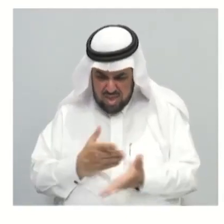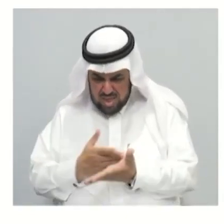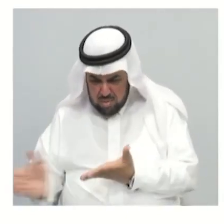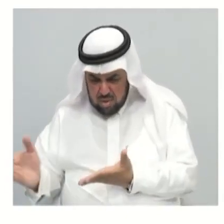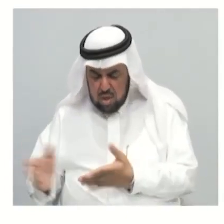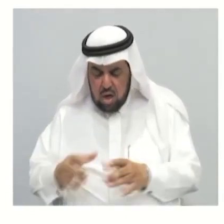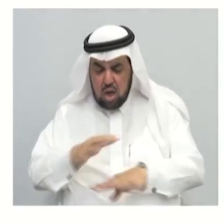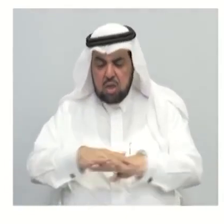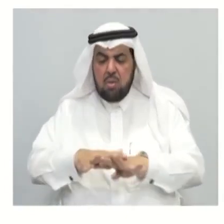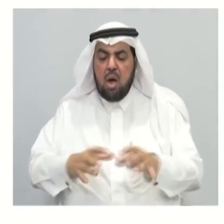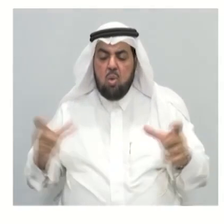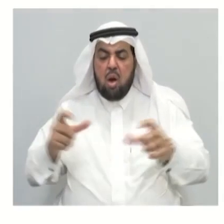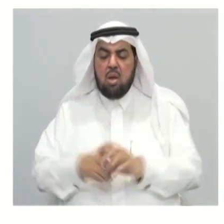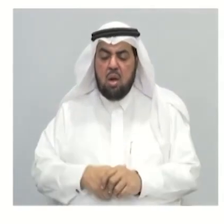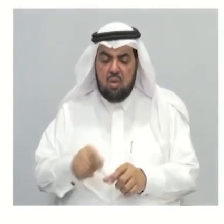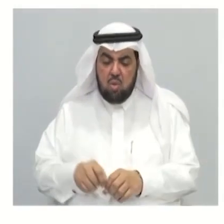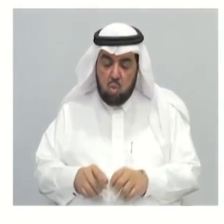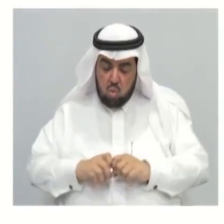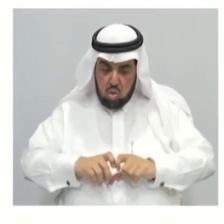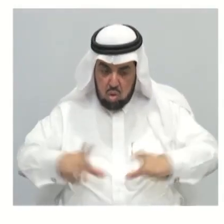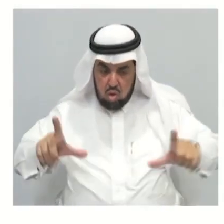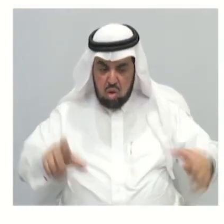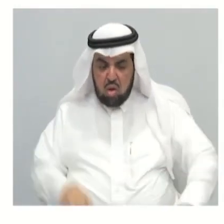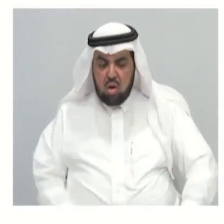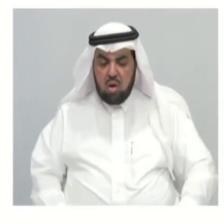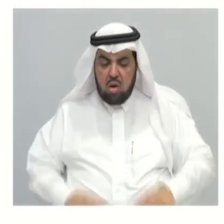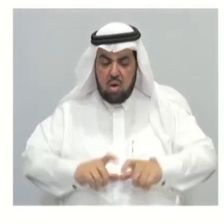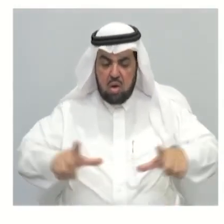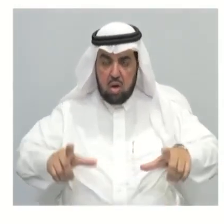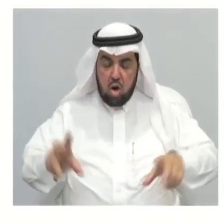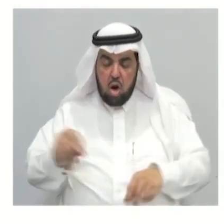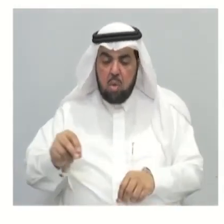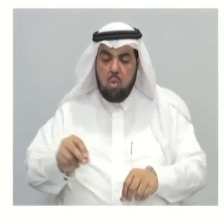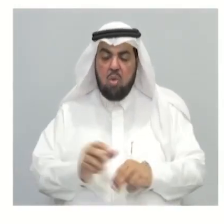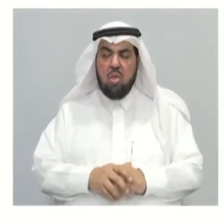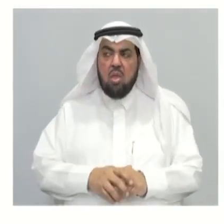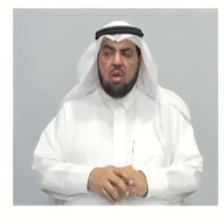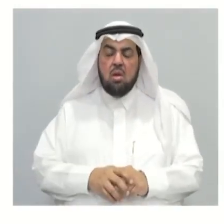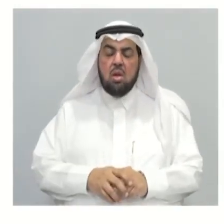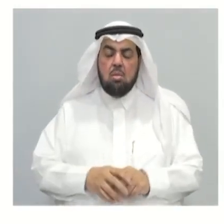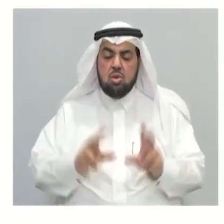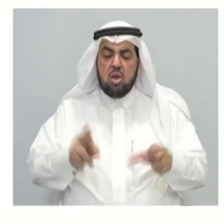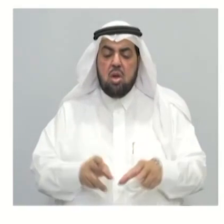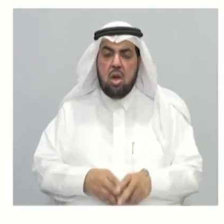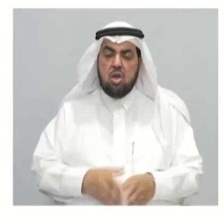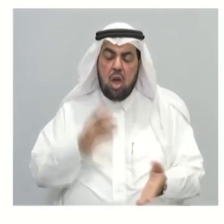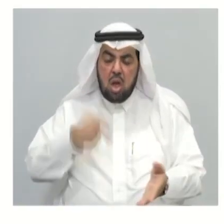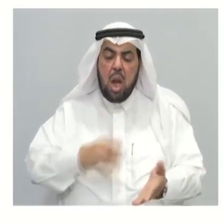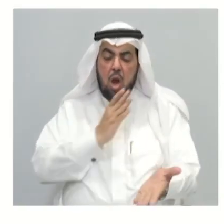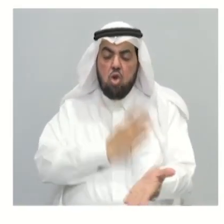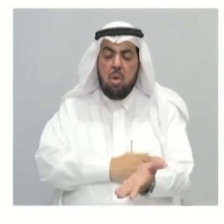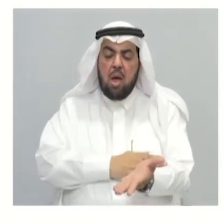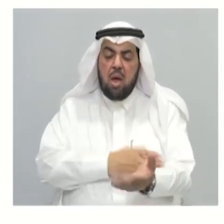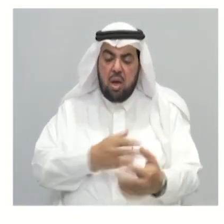الشبكات والادله فيها وظهرت لدينا او ظهر لدينا النموذج بالشكل الذي سيطبع